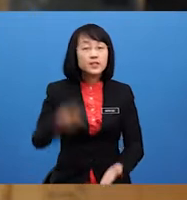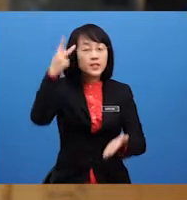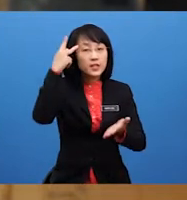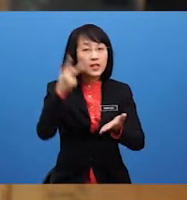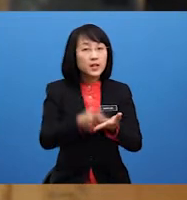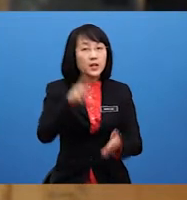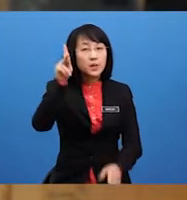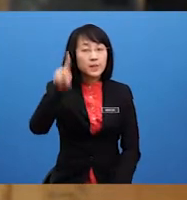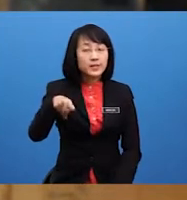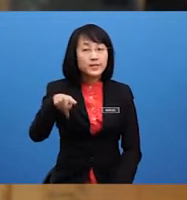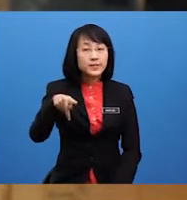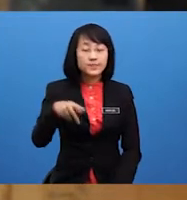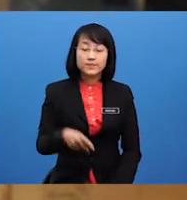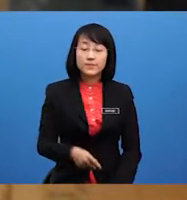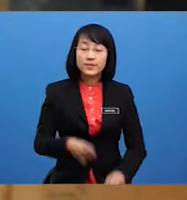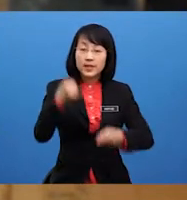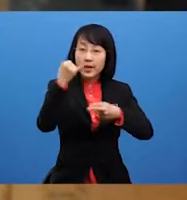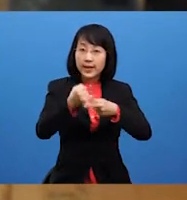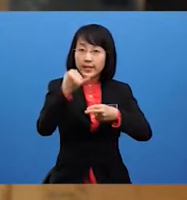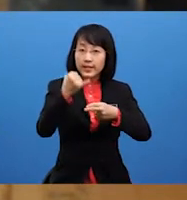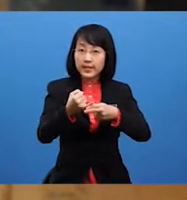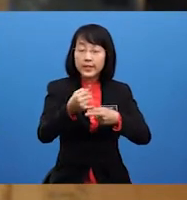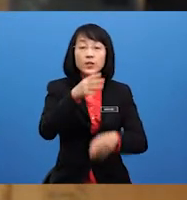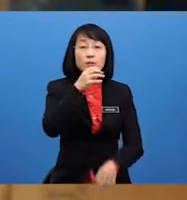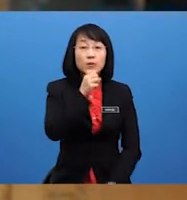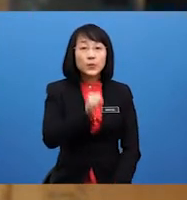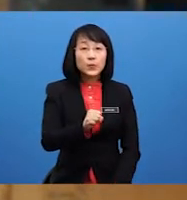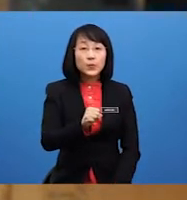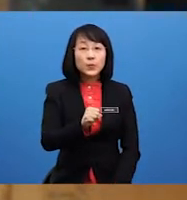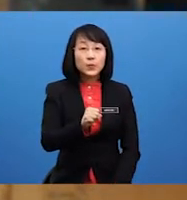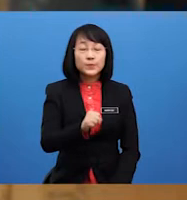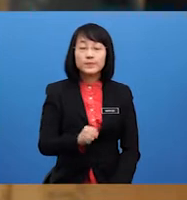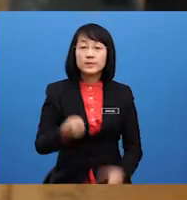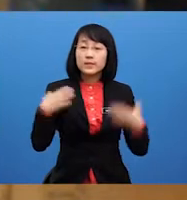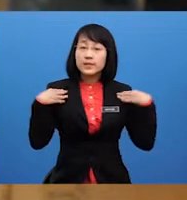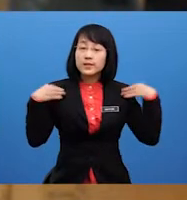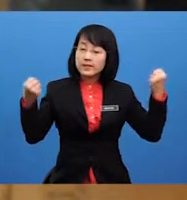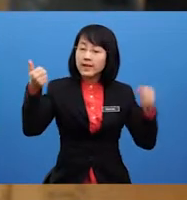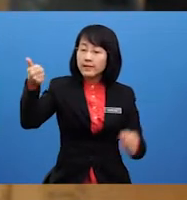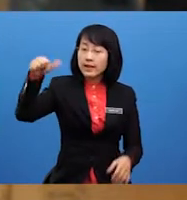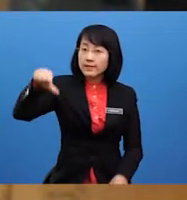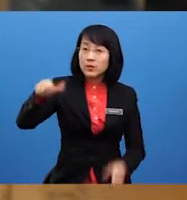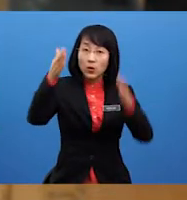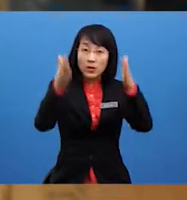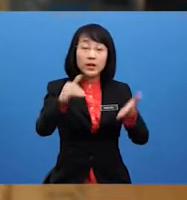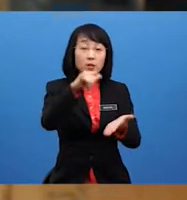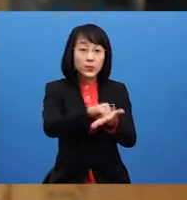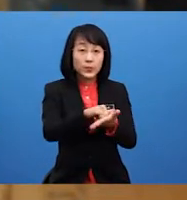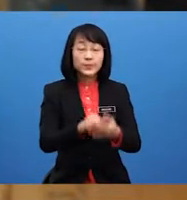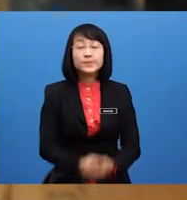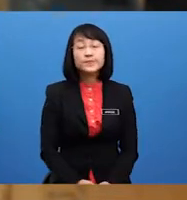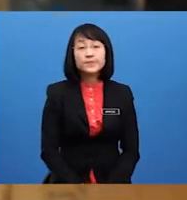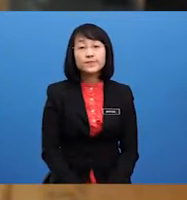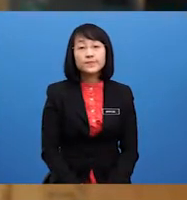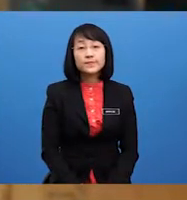pasti identiti, umur, keadaan kesihatan individu tersebut. Sama ada